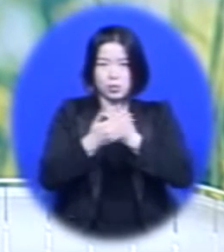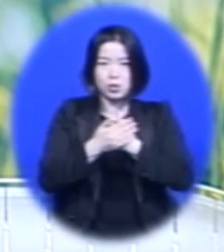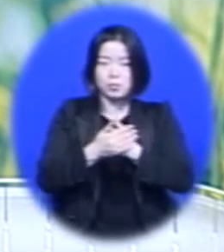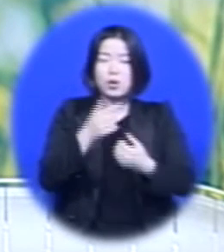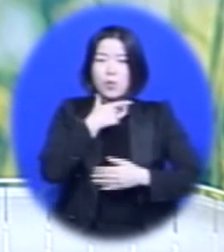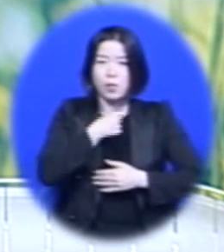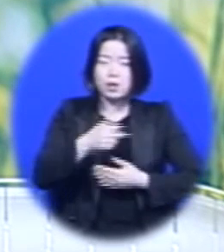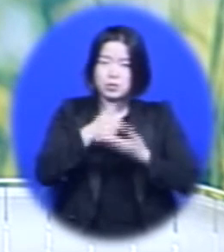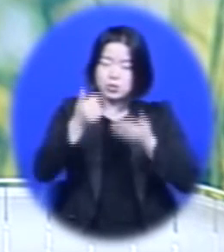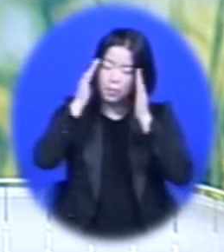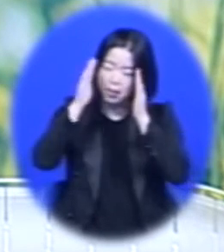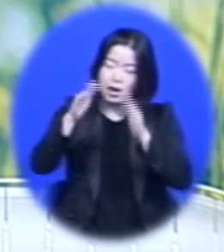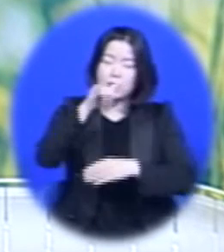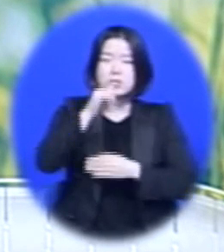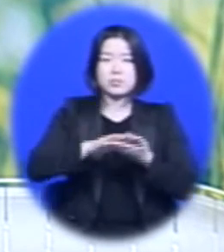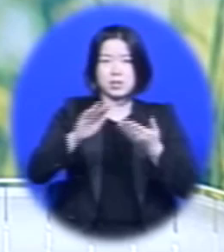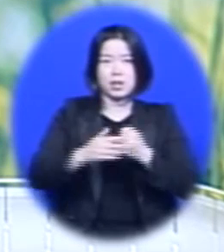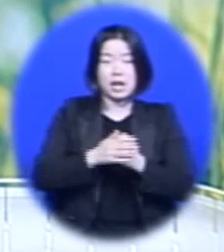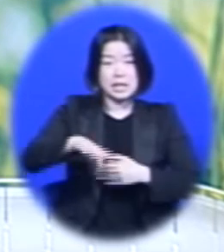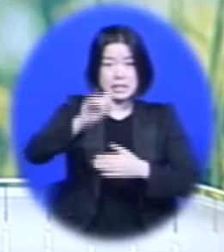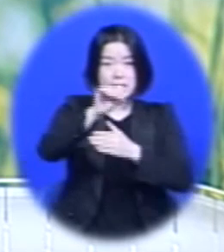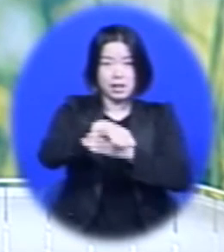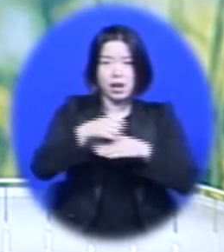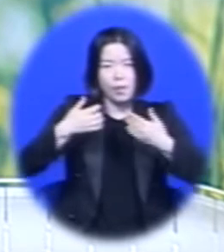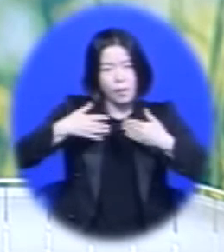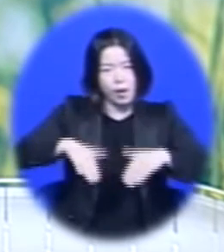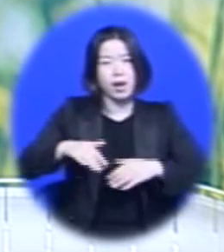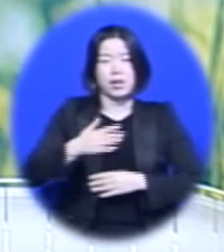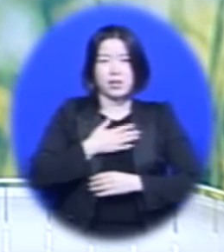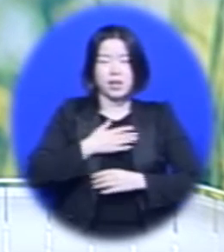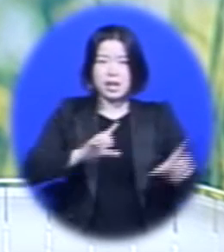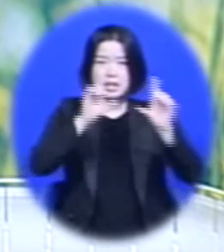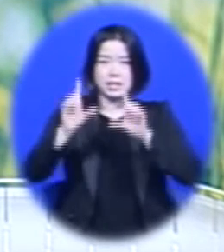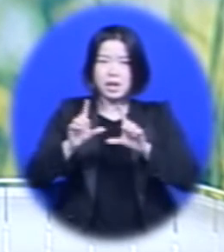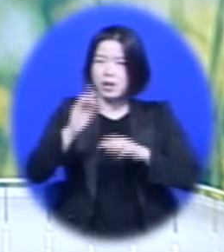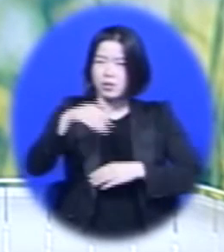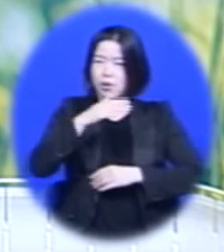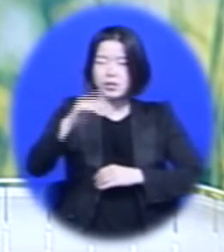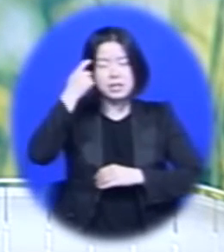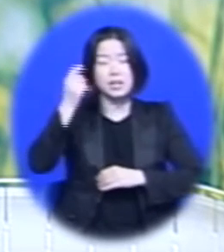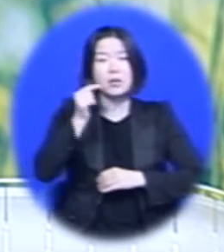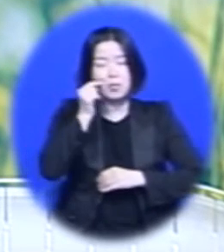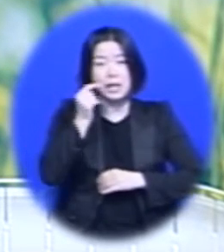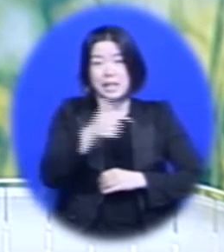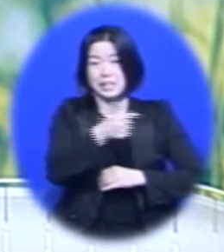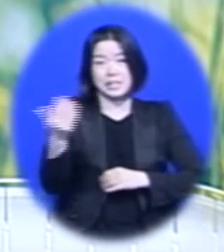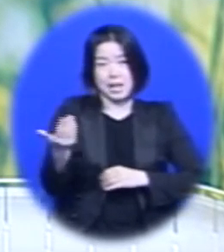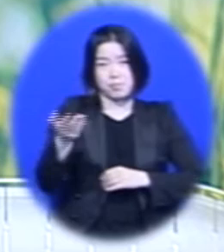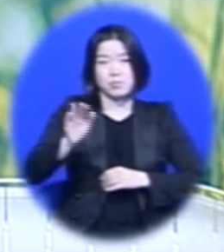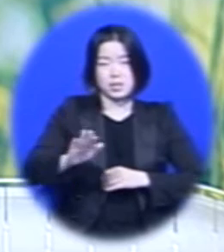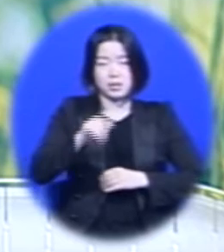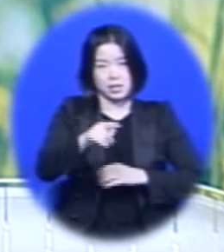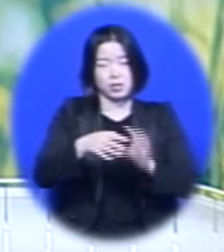주님을 바라보고 있습니다. 첫 열매의 연약함은 제 삶에서 전혀 예상치 못한 큰 아픔이었지만 이를 통해